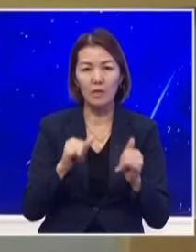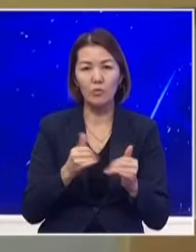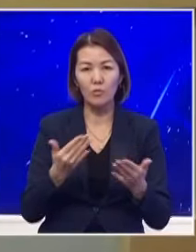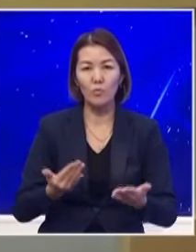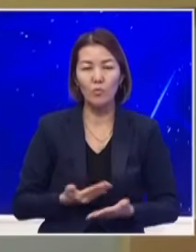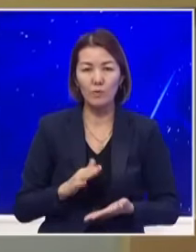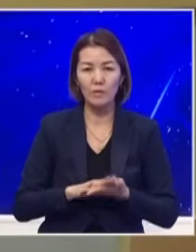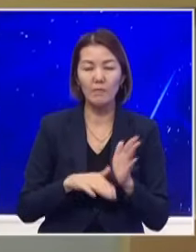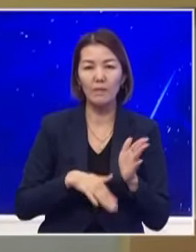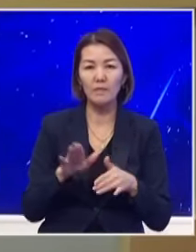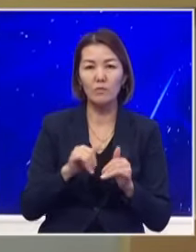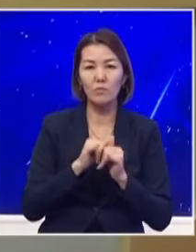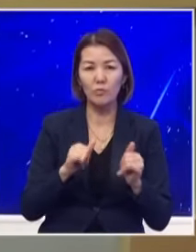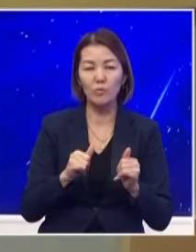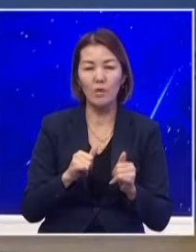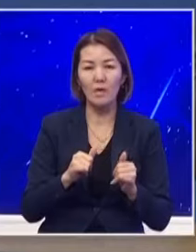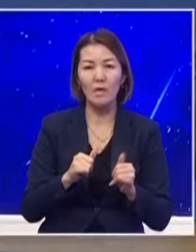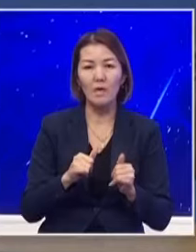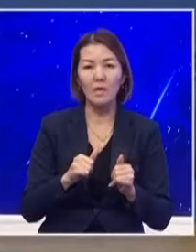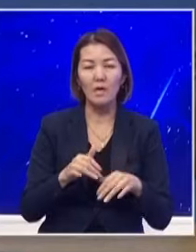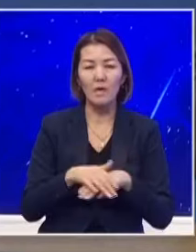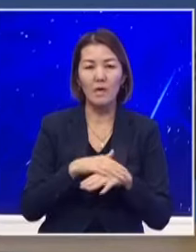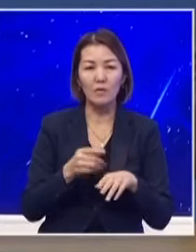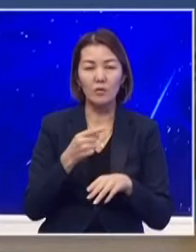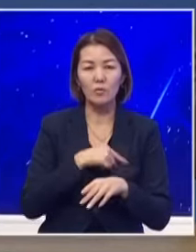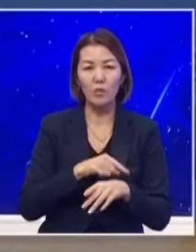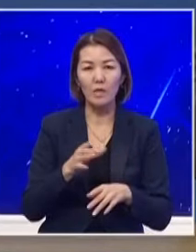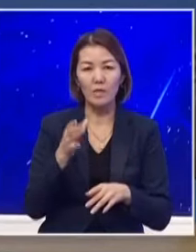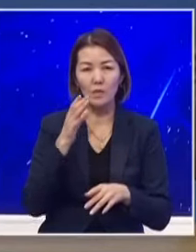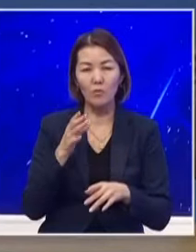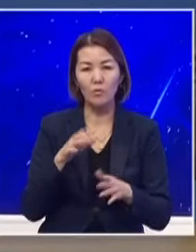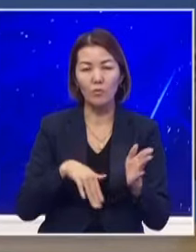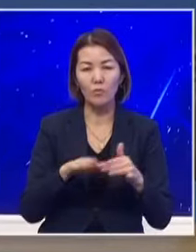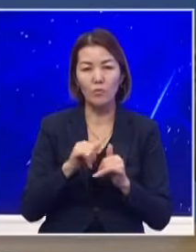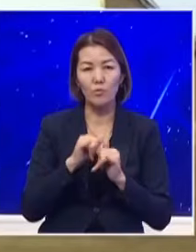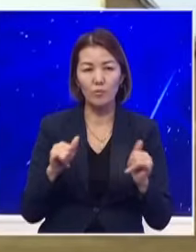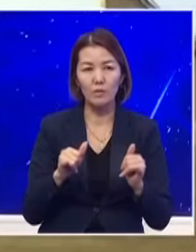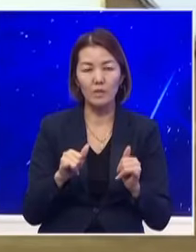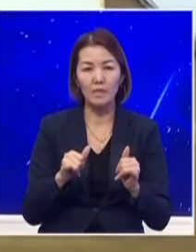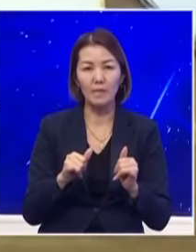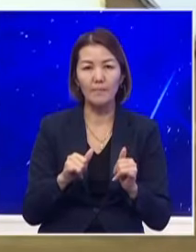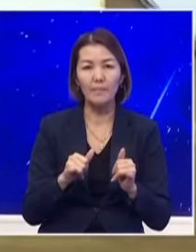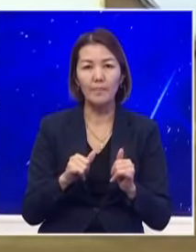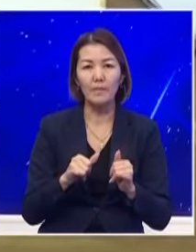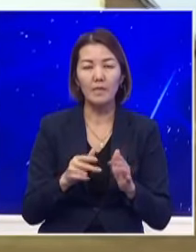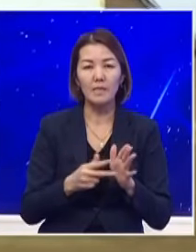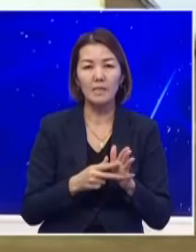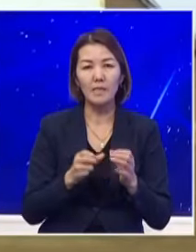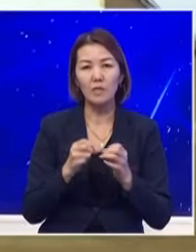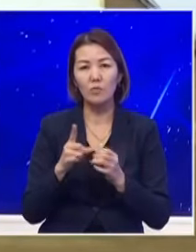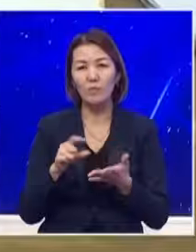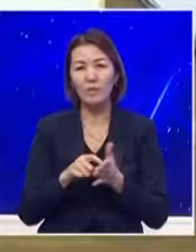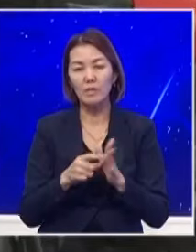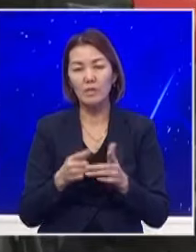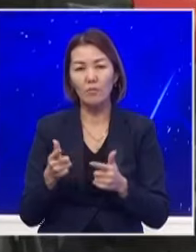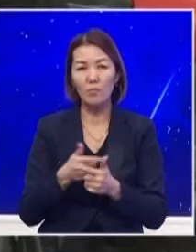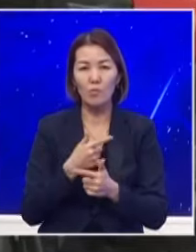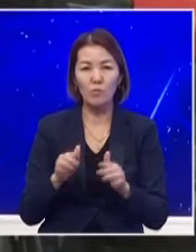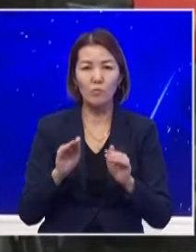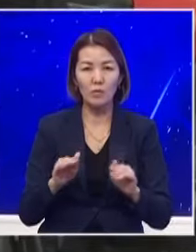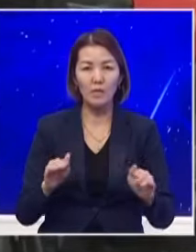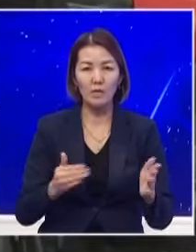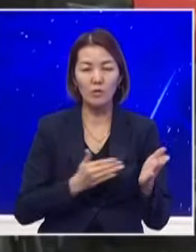және өмір сүру сапасын жақсартуға қабілетті халықты рухани сауықтыруды көздейді. Барысында 8-11 сынып оқушылары мен